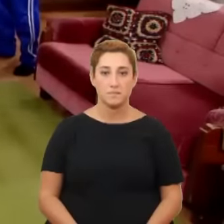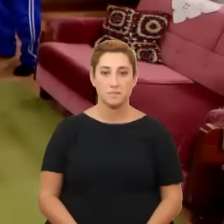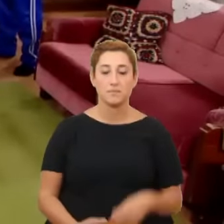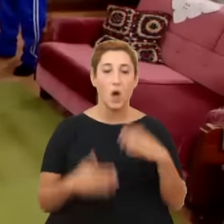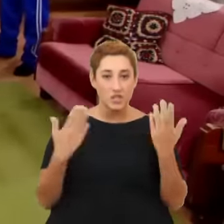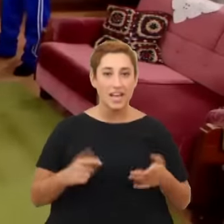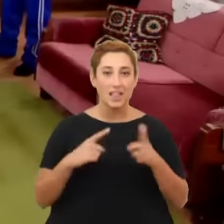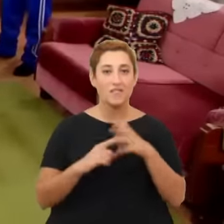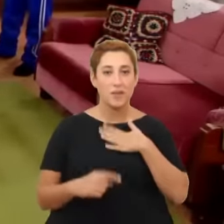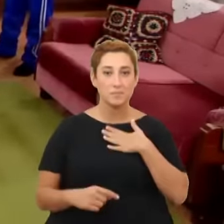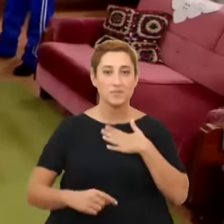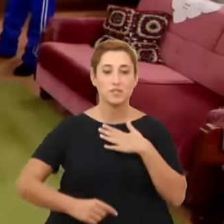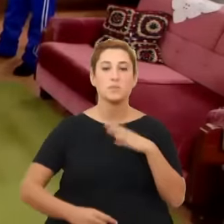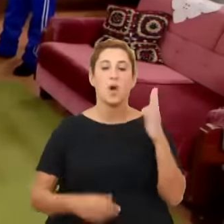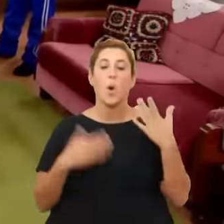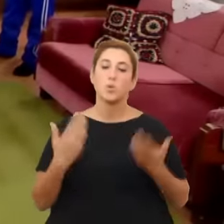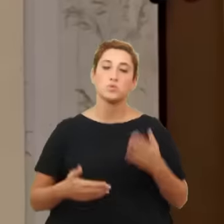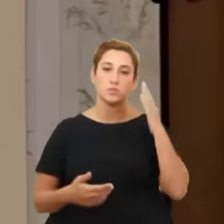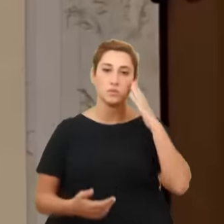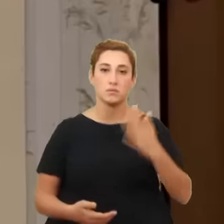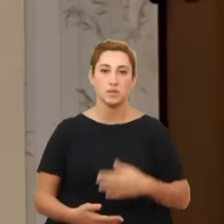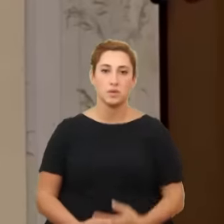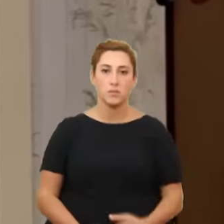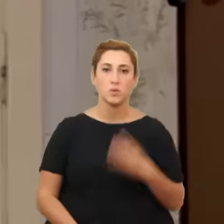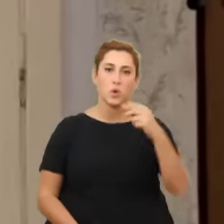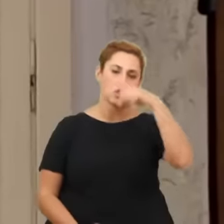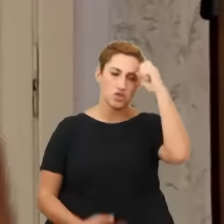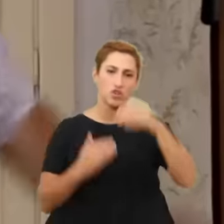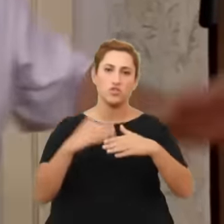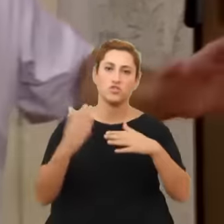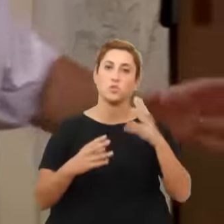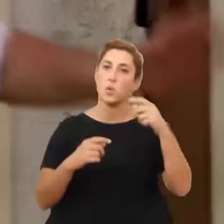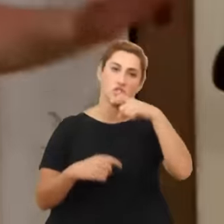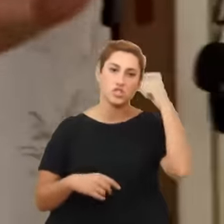Evet. Hoş geldin Fehmi'ciğim. Ya hoş bulduk ya. Çok